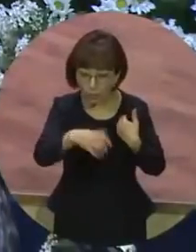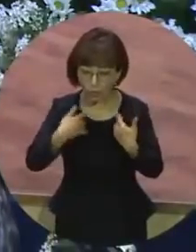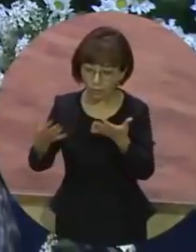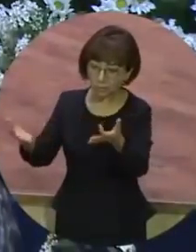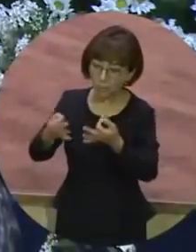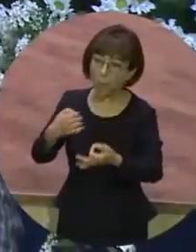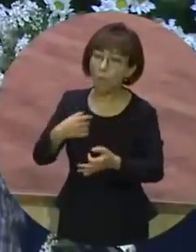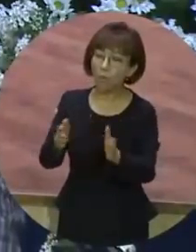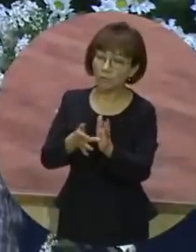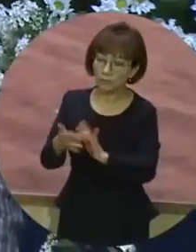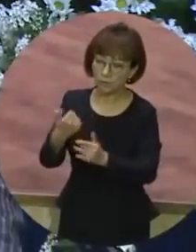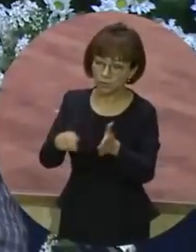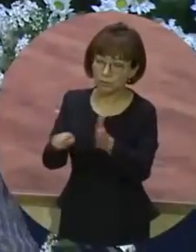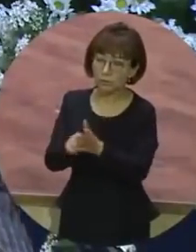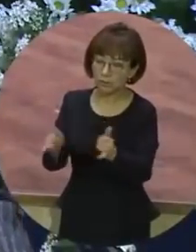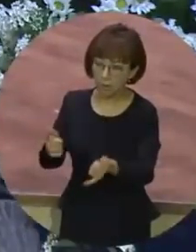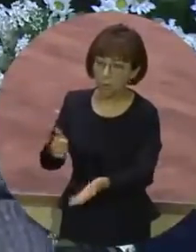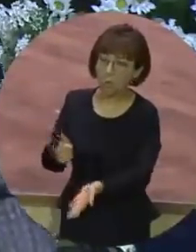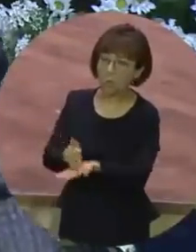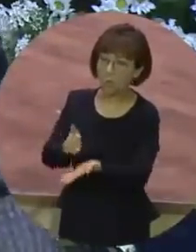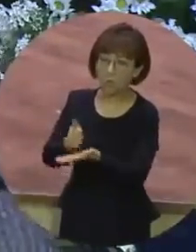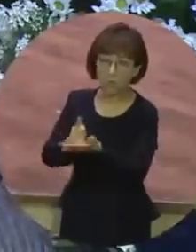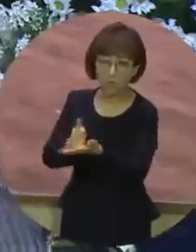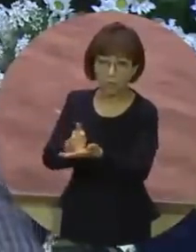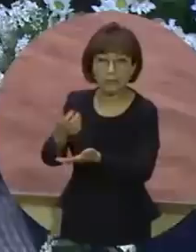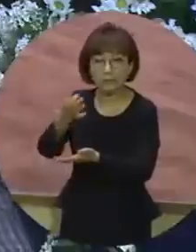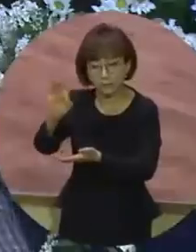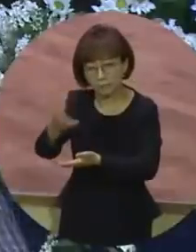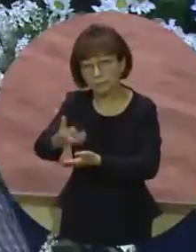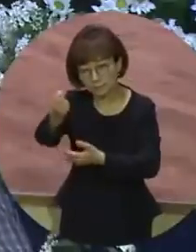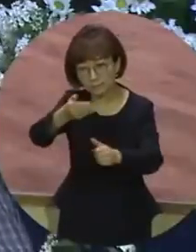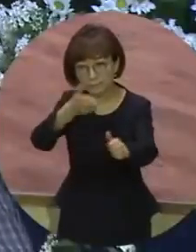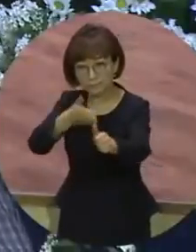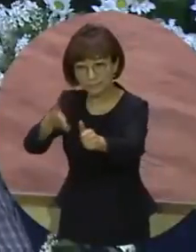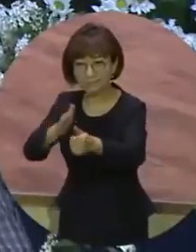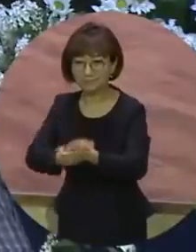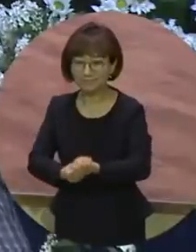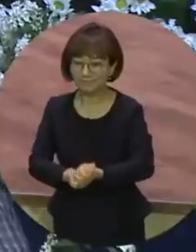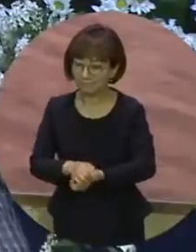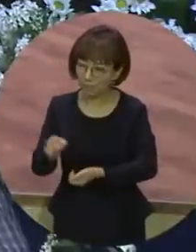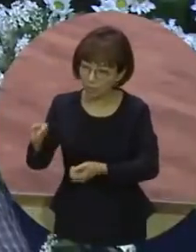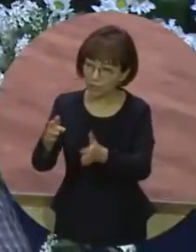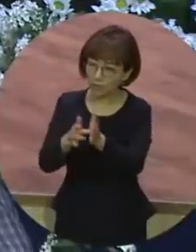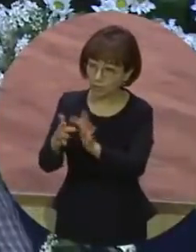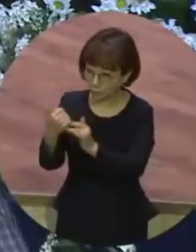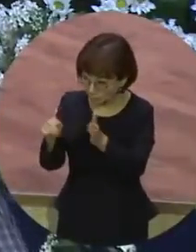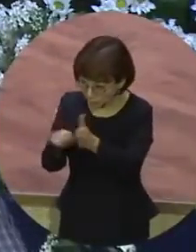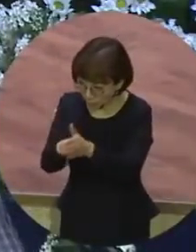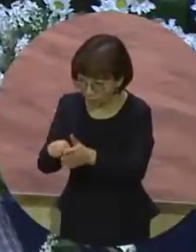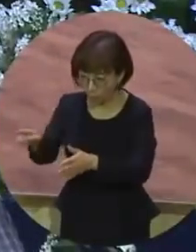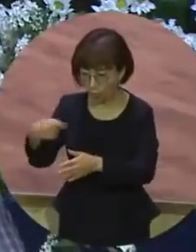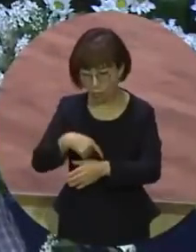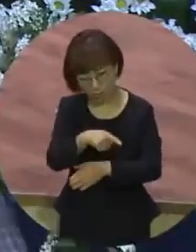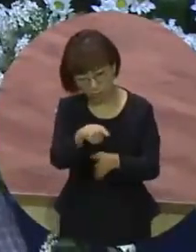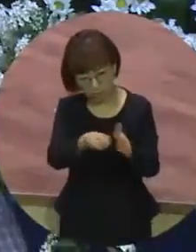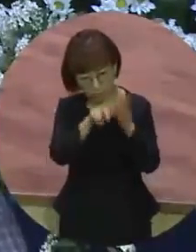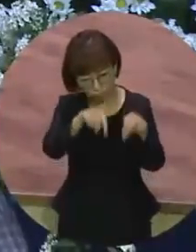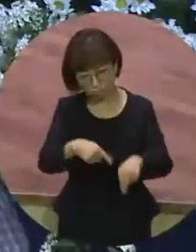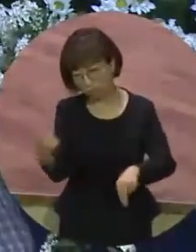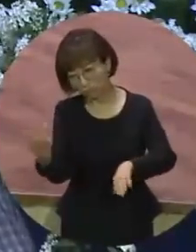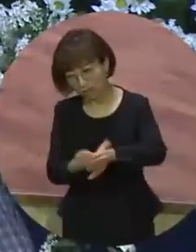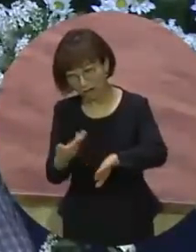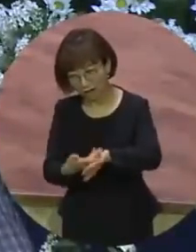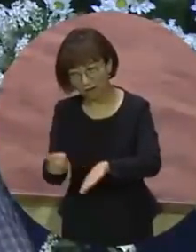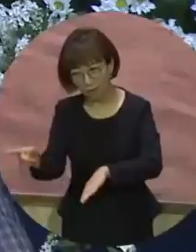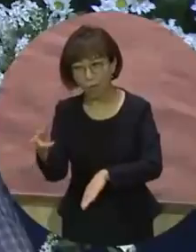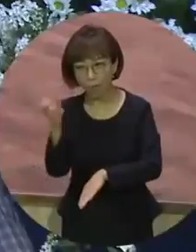돼. 아멘. 야, 저분은 예수 믿는 사람이라 좀 달라. 친구 지간에도 마찬가지.